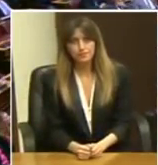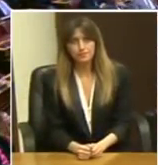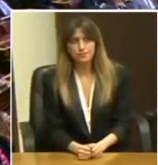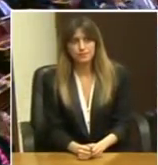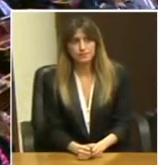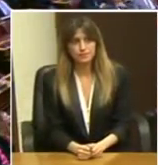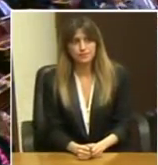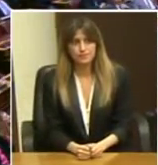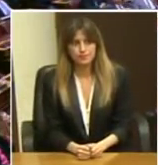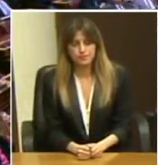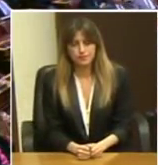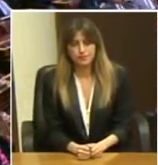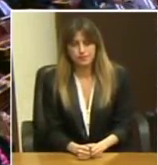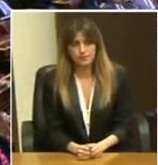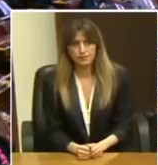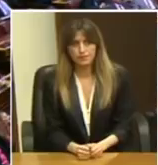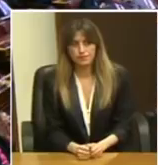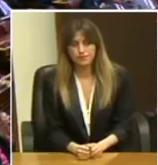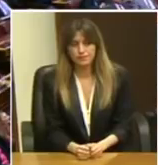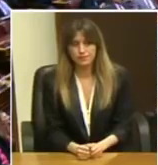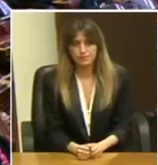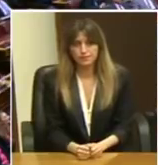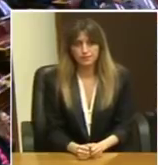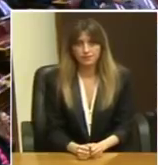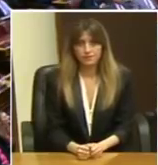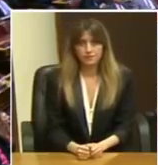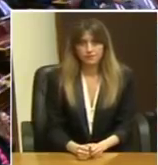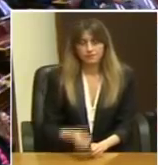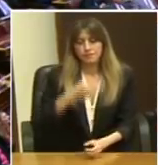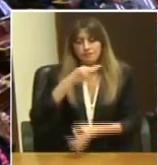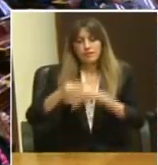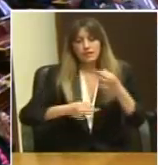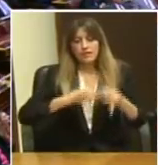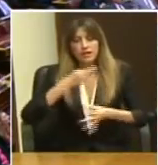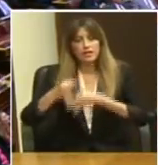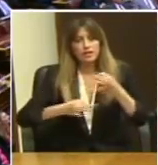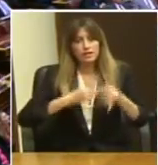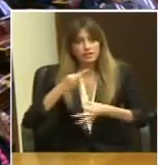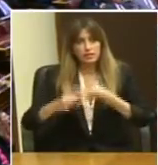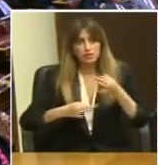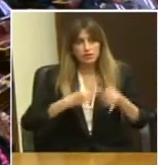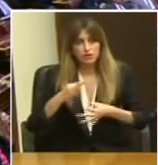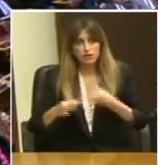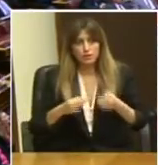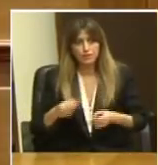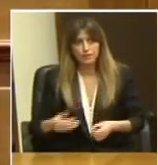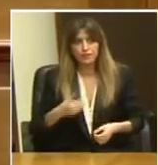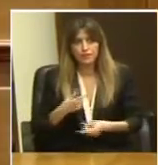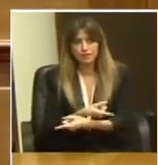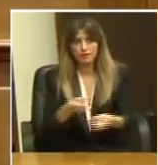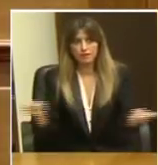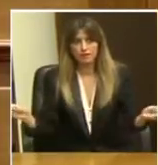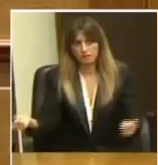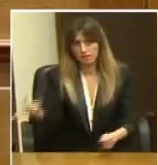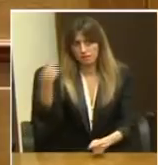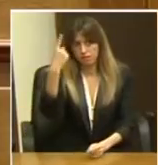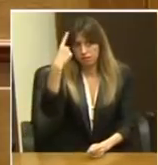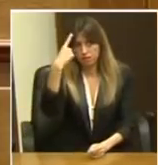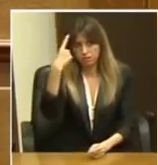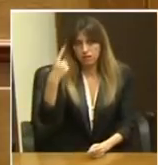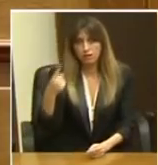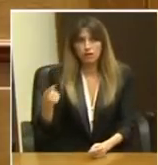Να σας πω κάτι. Εγώ εντολές από τα μπουζούκια να ρίξω τη χούτα δεν παίρνω. Γιατί η εντολή που πήρατε να ρίξετε τη χούτα